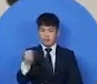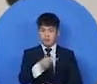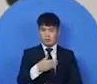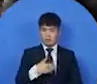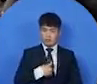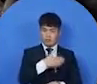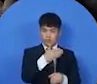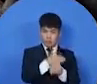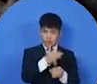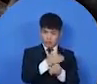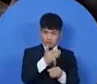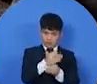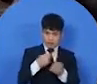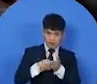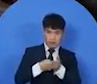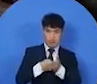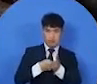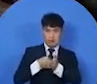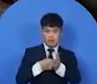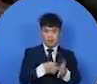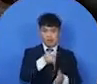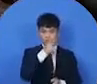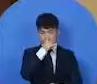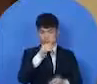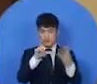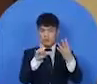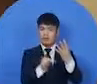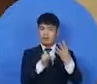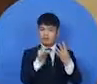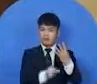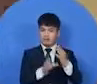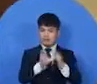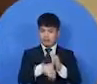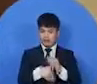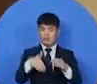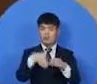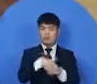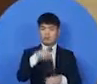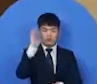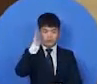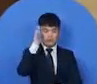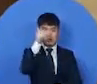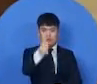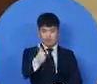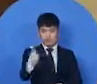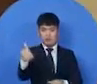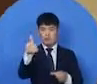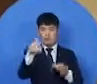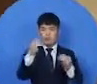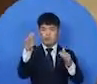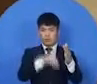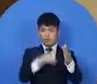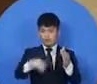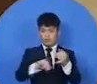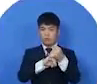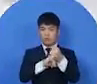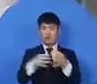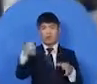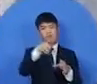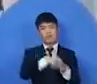연구용역 중간보고회 를 개최하는 등의 노력을 기울여 올해 4월 문재인 대통령 공약 에도 반영 시켰습니다